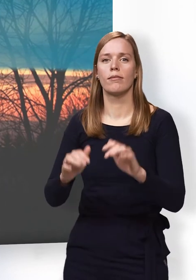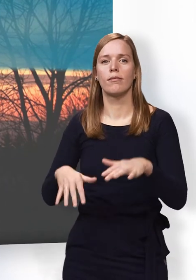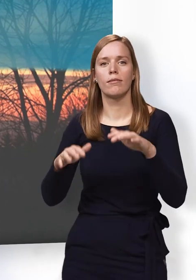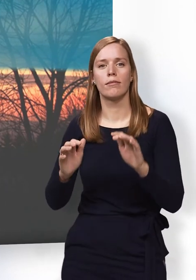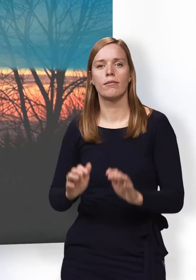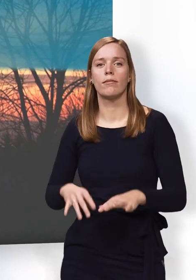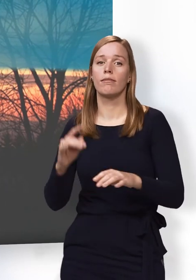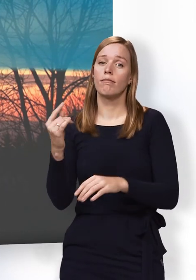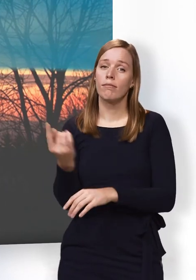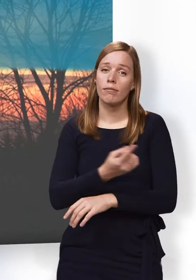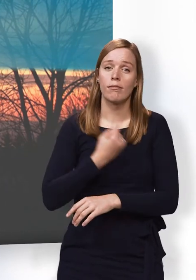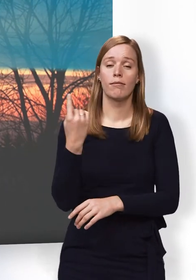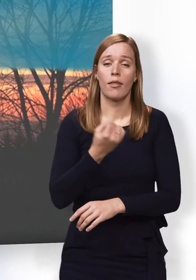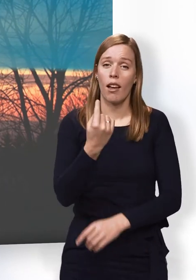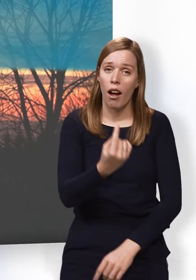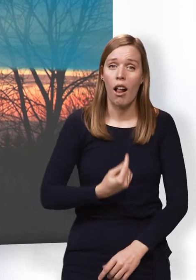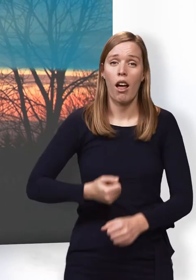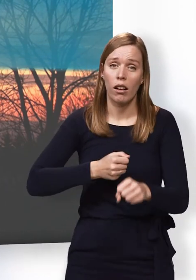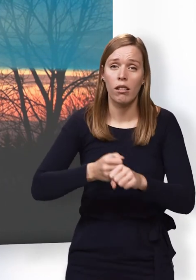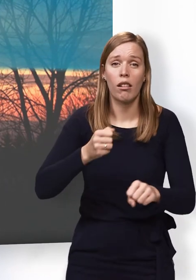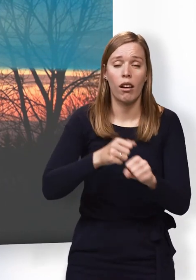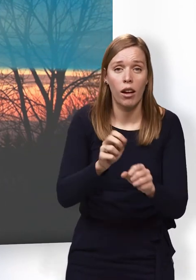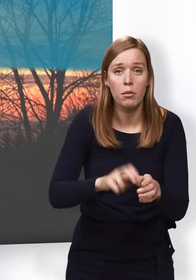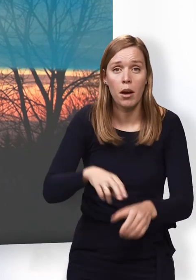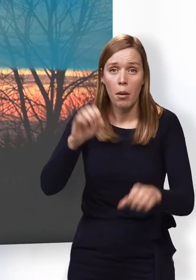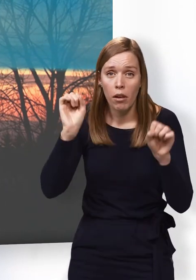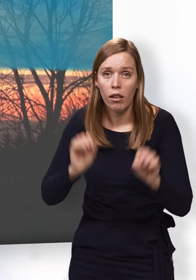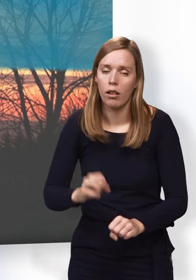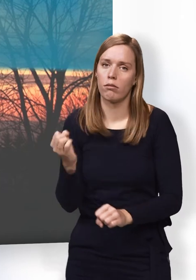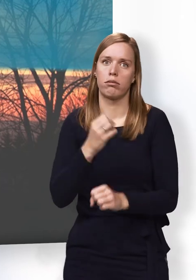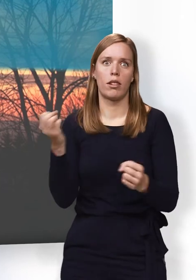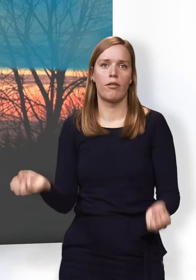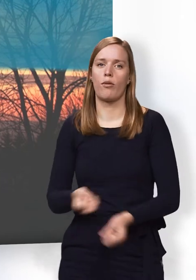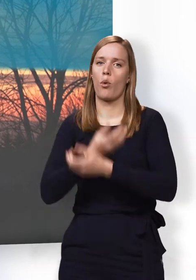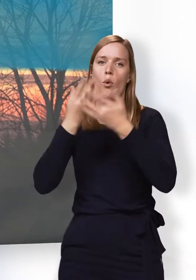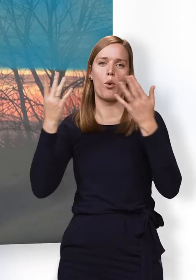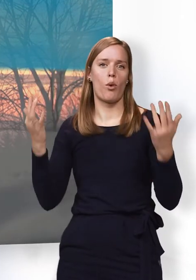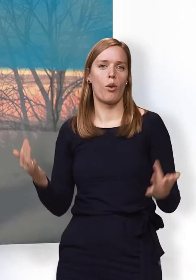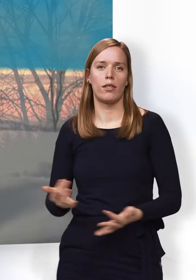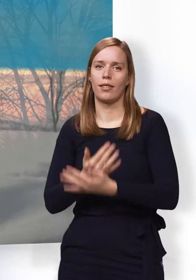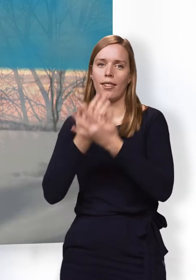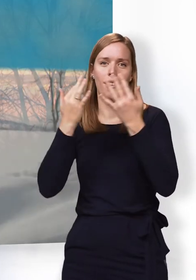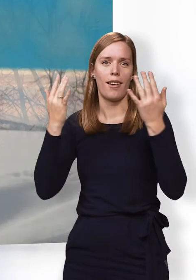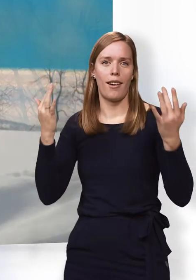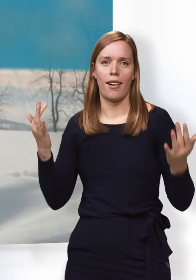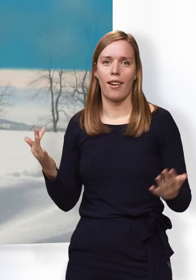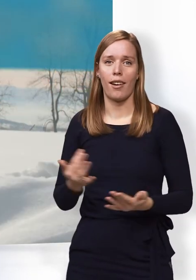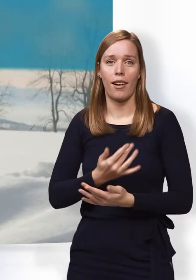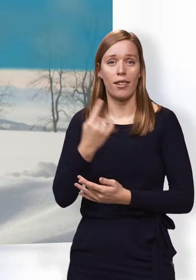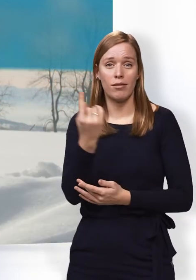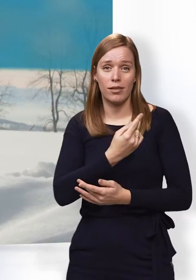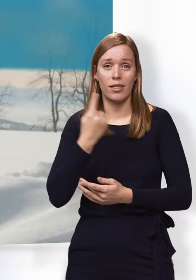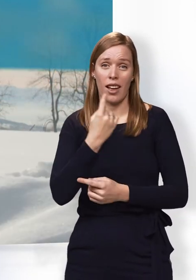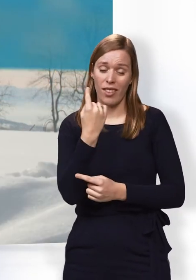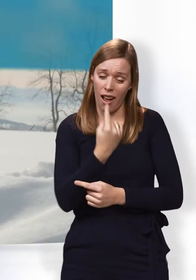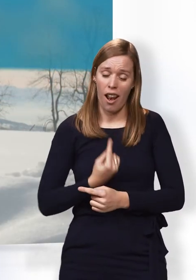Das wäre ein Wunder, kämen wir ganz alleine raus aus diesem Trott. Das wäre